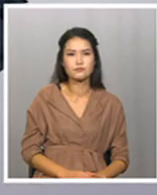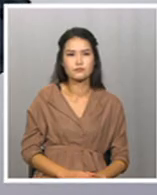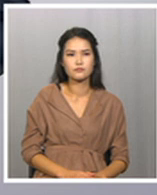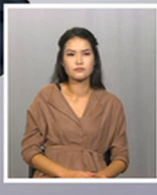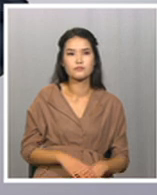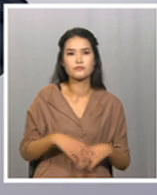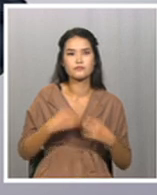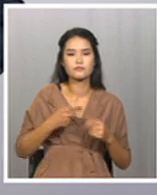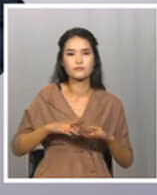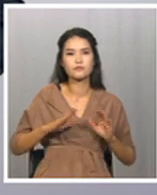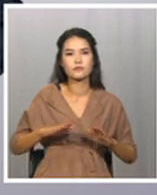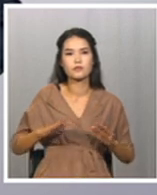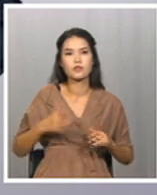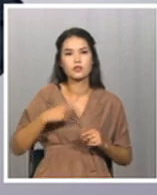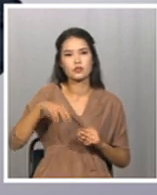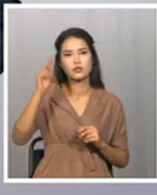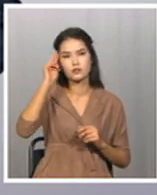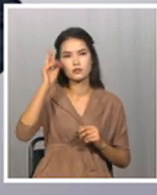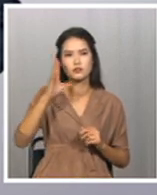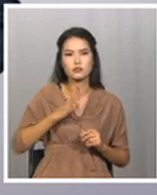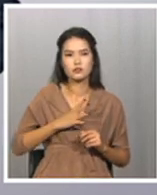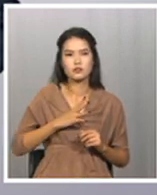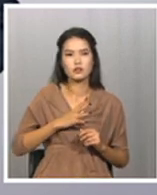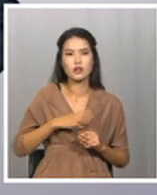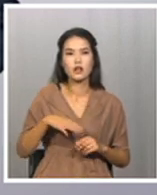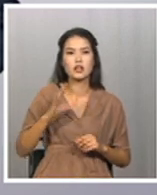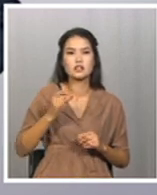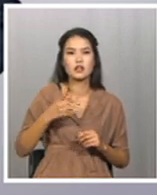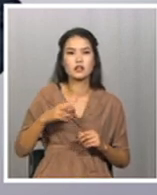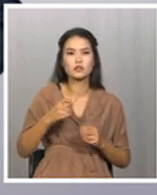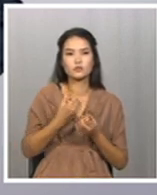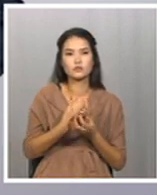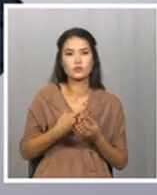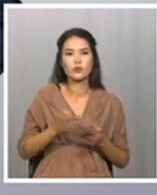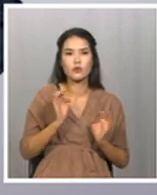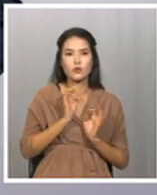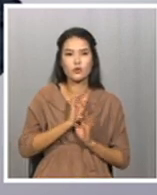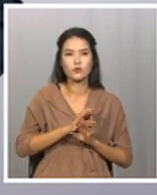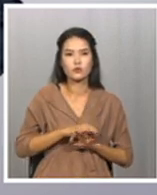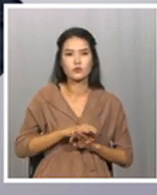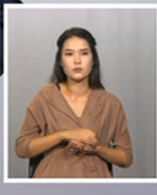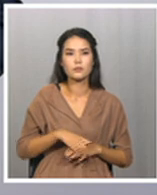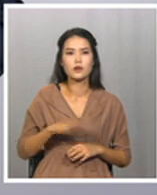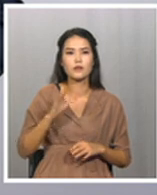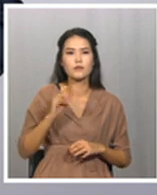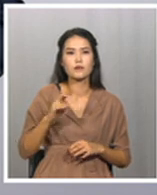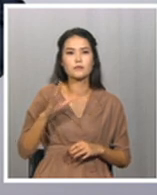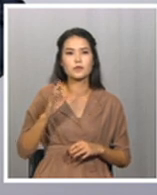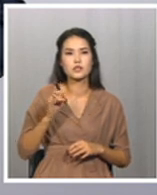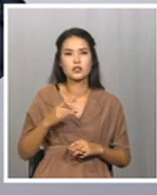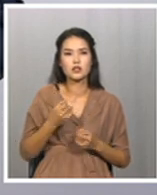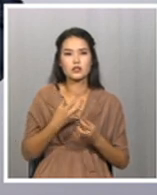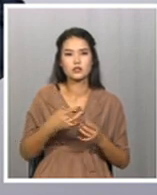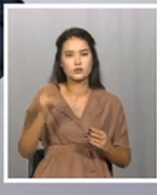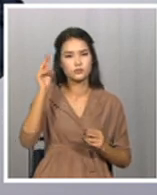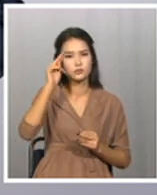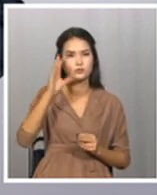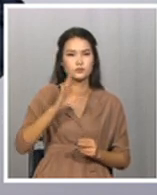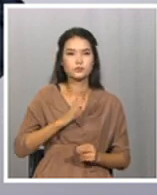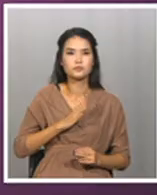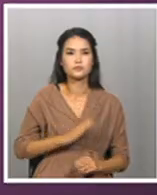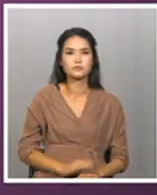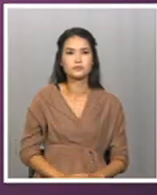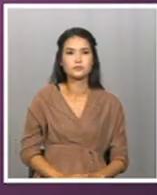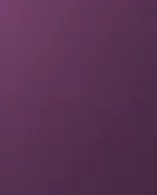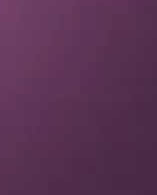Сонымен оқушылар, біз бүгінгі сабағымызда сайт конструкторларын қолдана отырып, веб-сайт құруды меңгердік. Сау